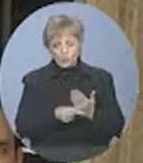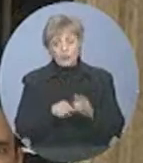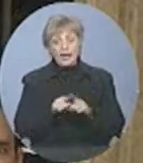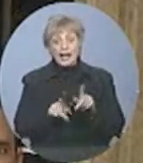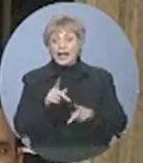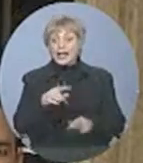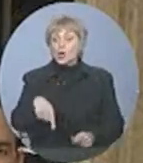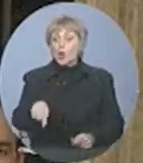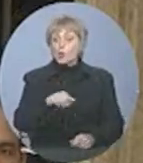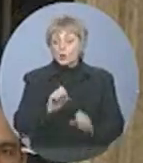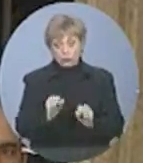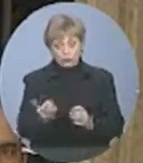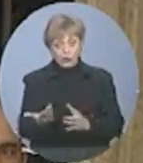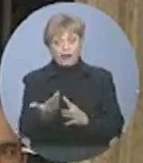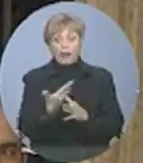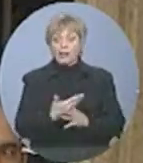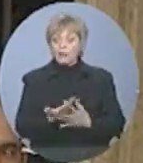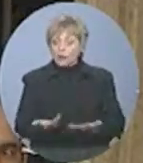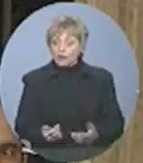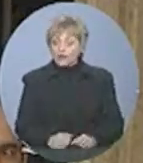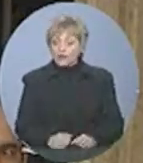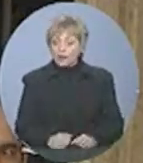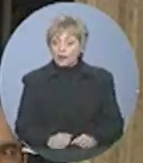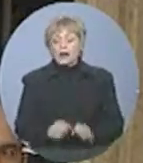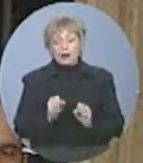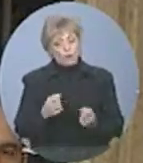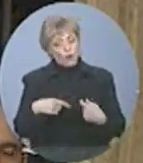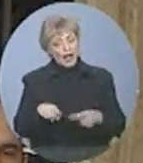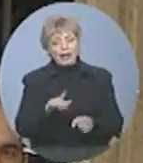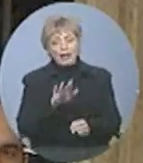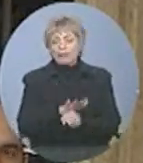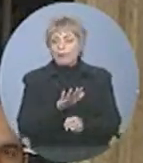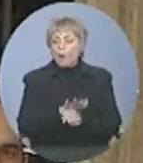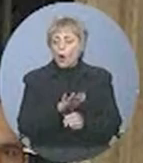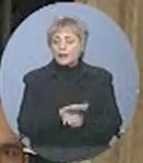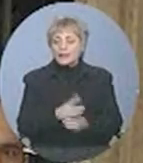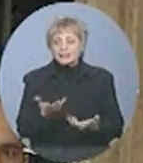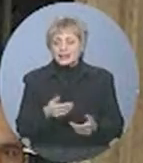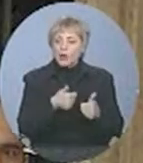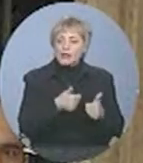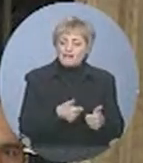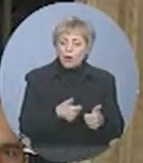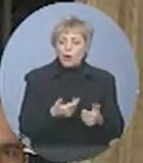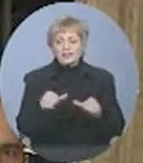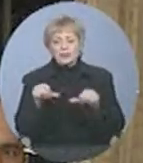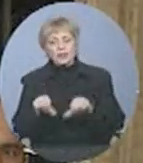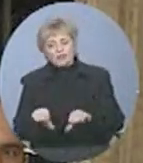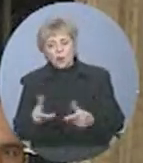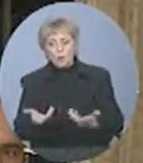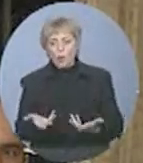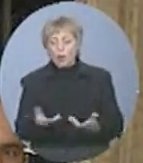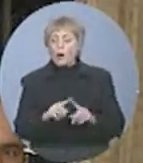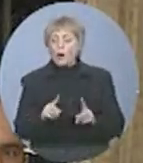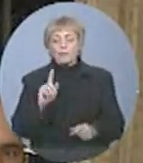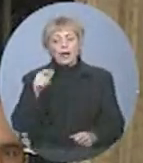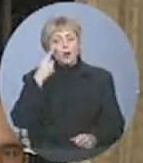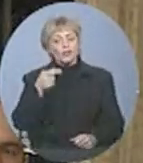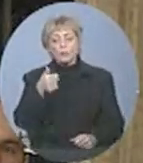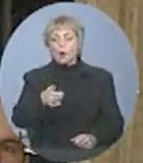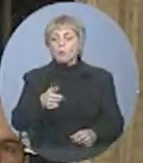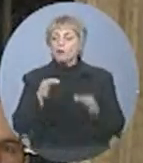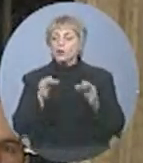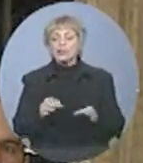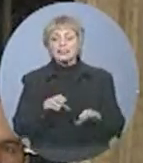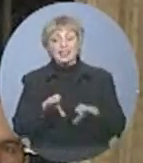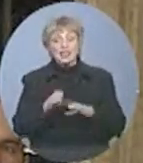pourrait intervenir, témoigner de ce qui va et ce qui ne va pas, mais le gouvernement a décidé